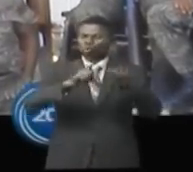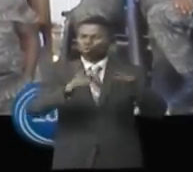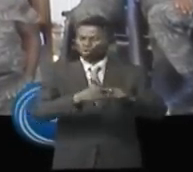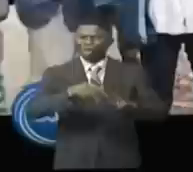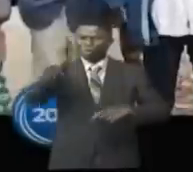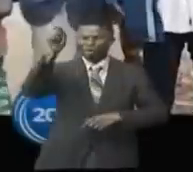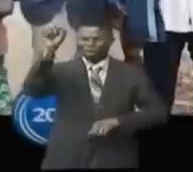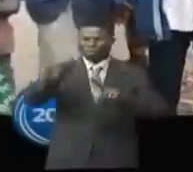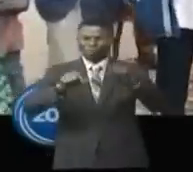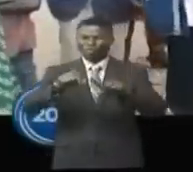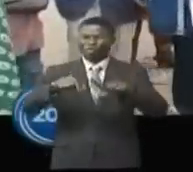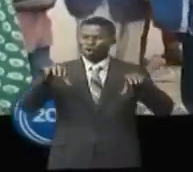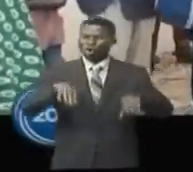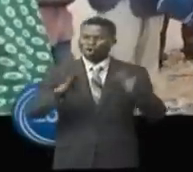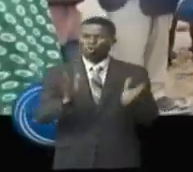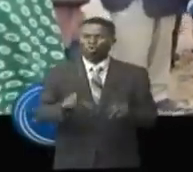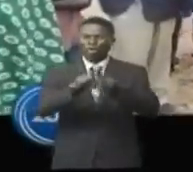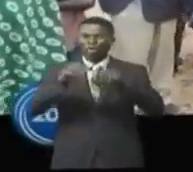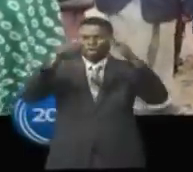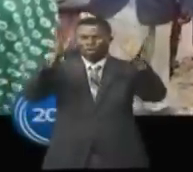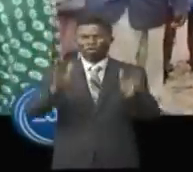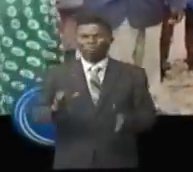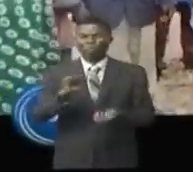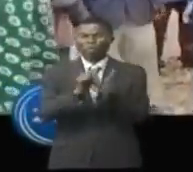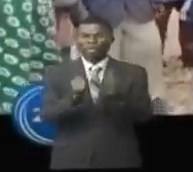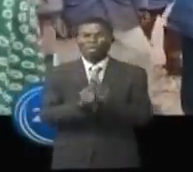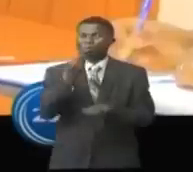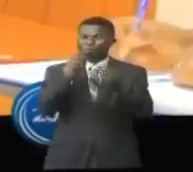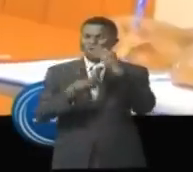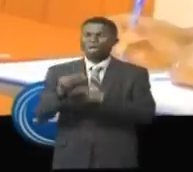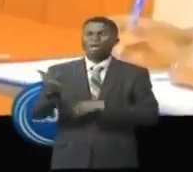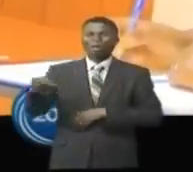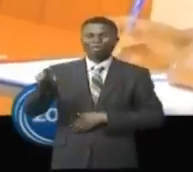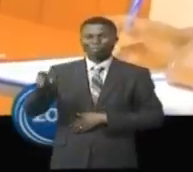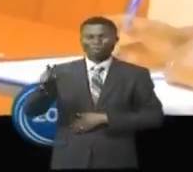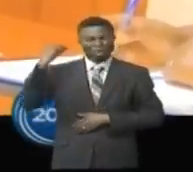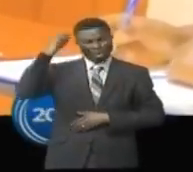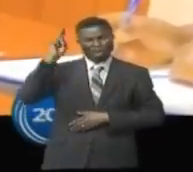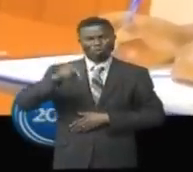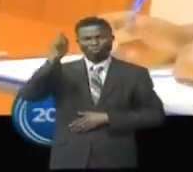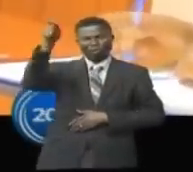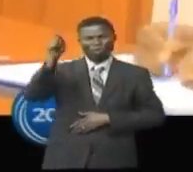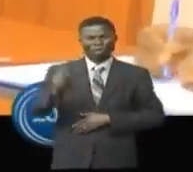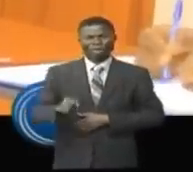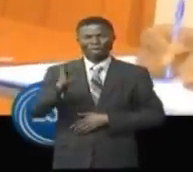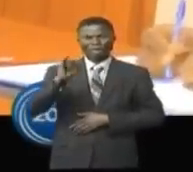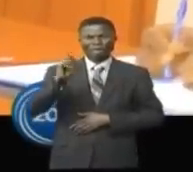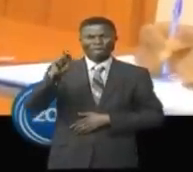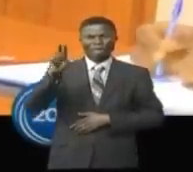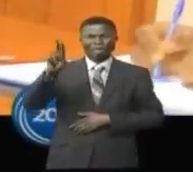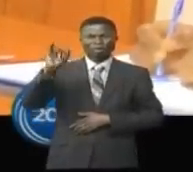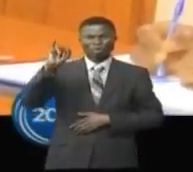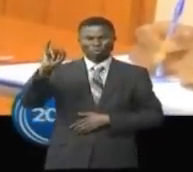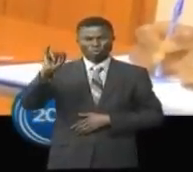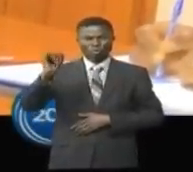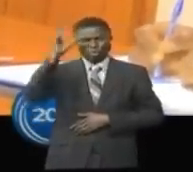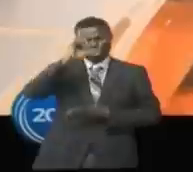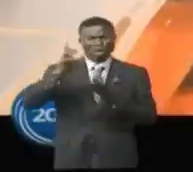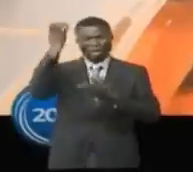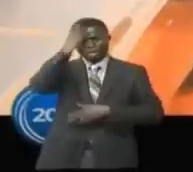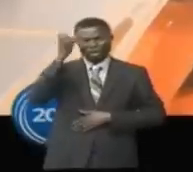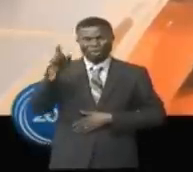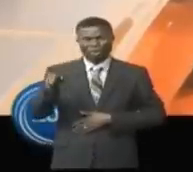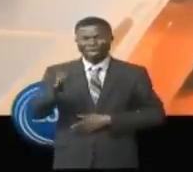comme étrangers. Préoccupé de la situation humanitaire dans la région, le gouverneur militaire de l'Ituri, le lieutenant général Luboyankashama Johnny,